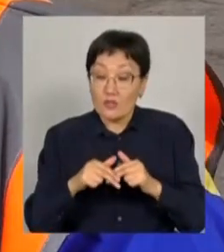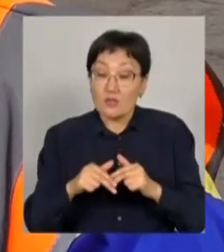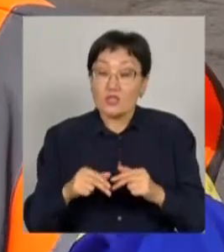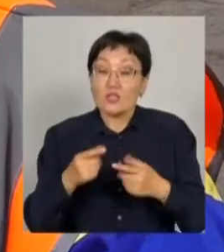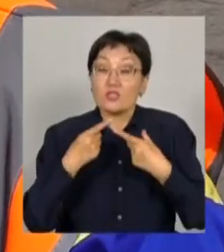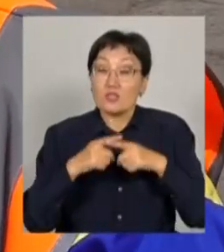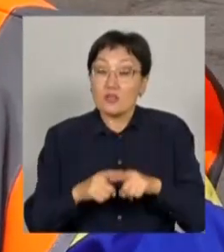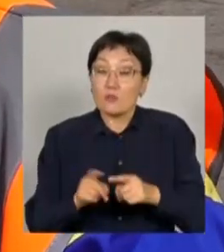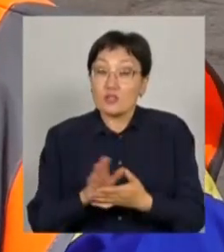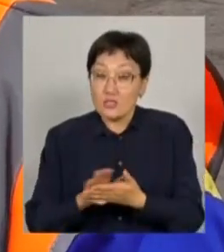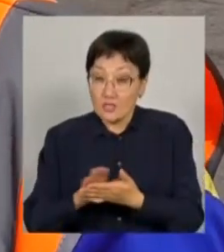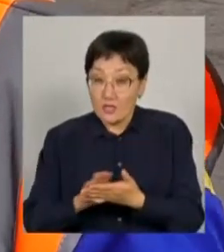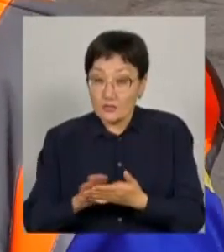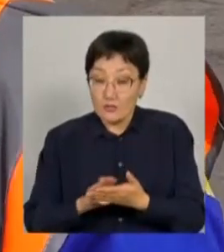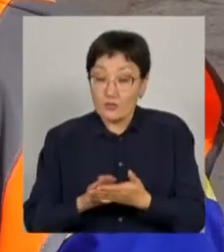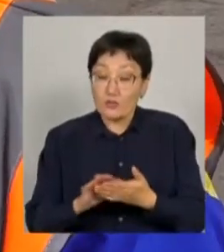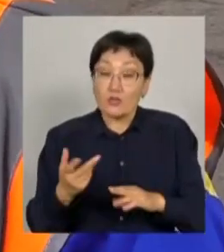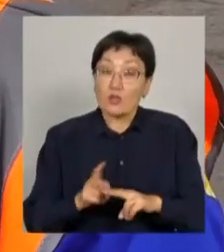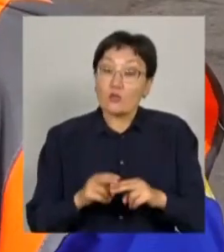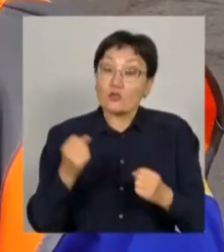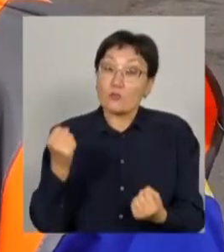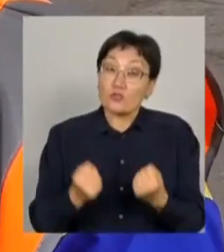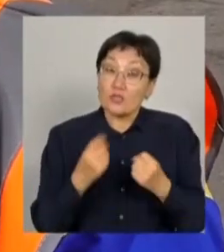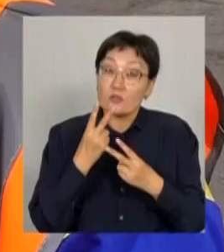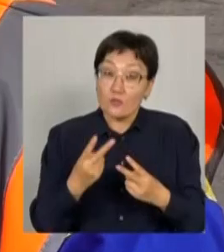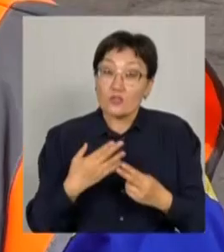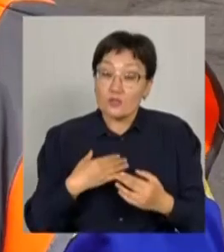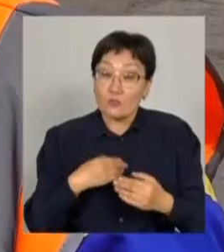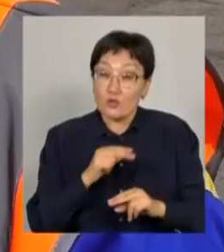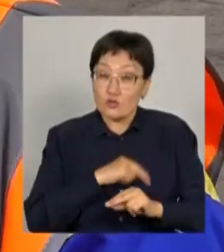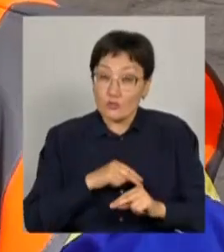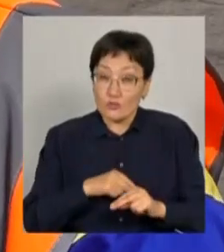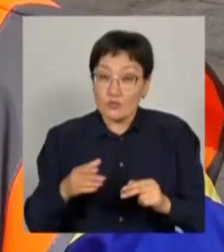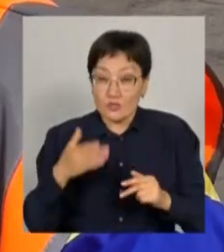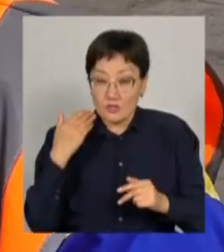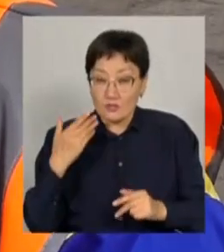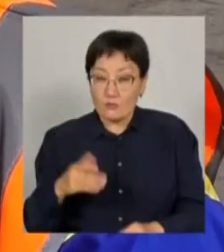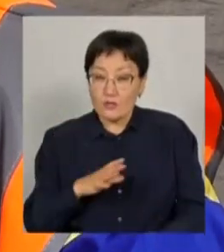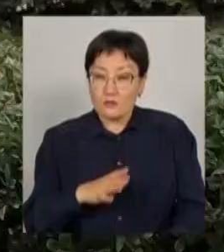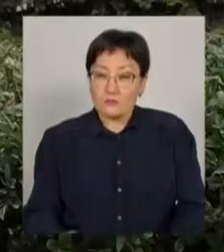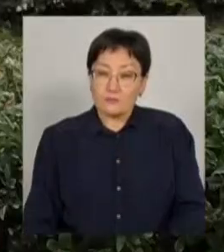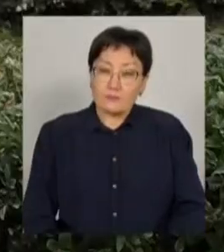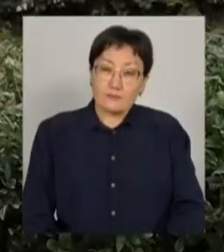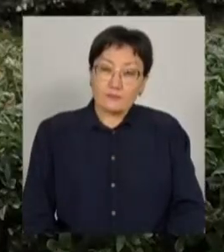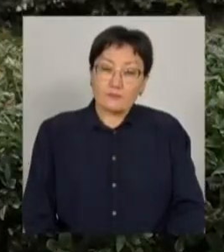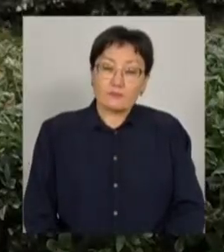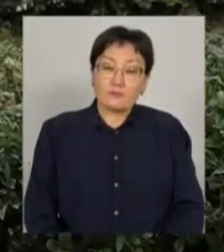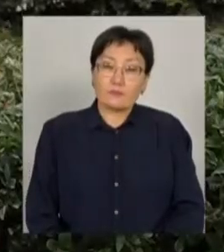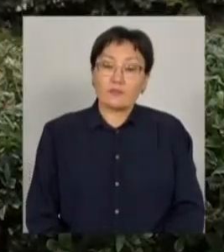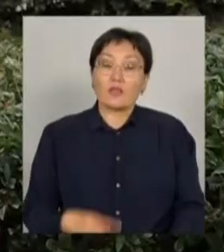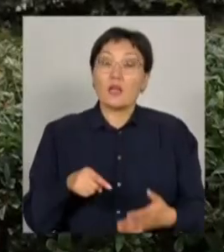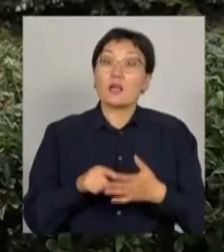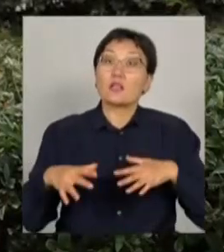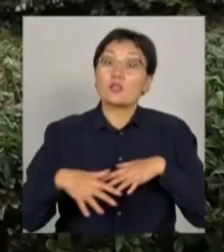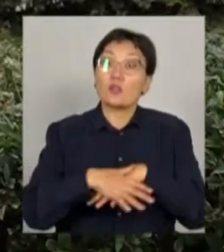бордюрный техникалар бар. Сол техникаларға қарай бізде уже кішкене жұмыс жеңілдеу болып жатыр. Барша қала